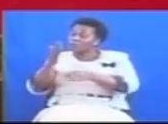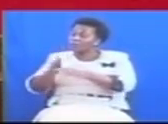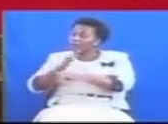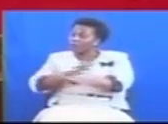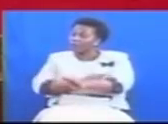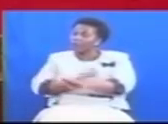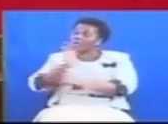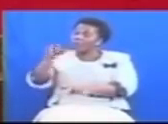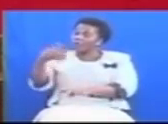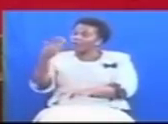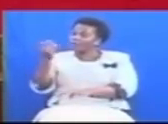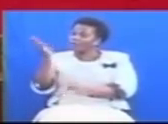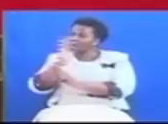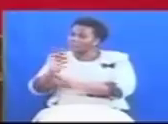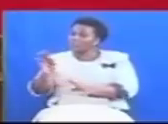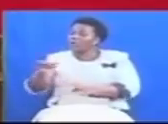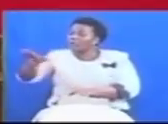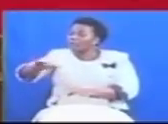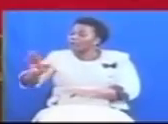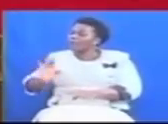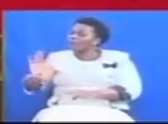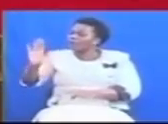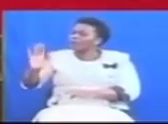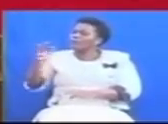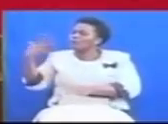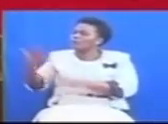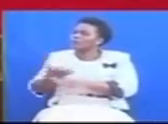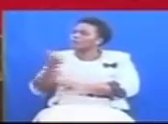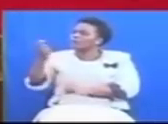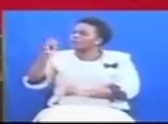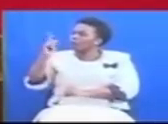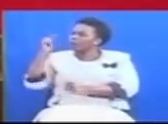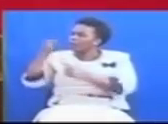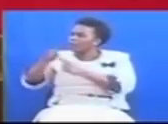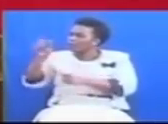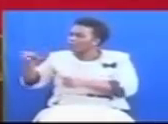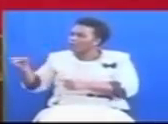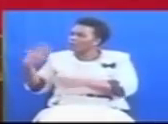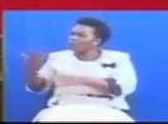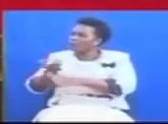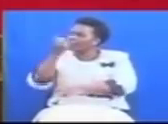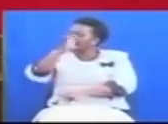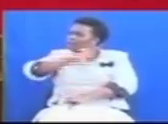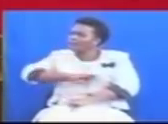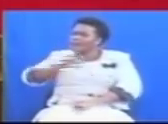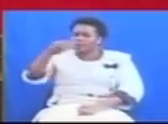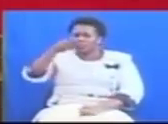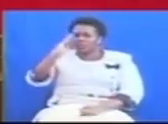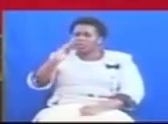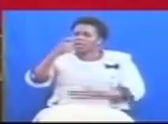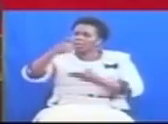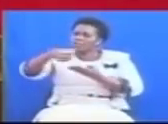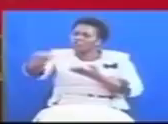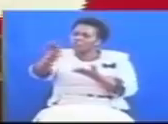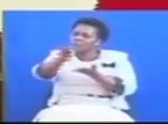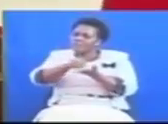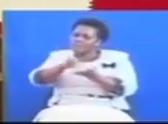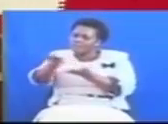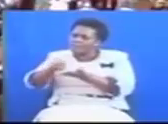fedha hujaisha eneo hilo litakuwa limepatiwa umeme ili wananchi wale wapate ajira na pia serikali ipate mapato kupitia vile viwanda. Asante sana.